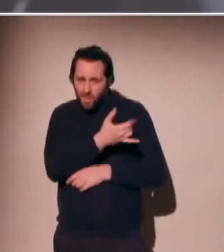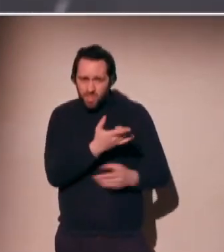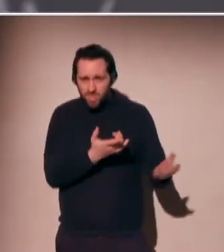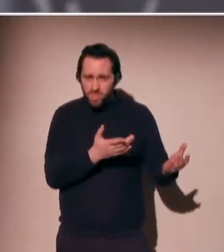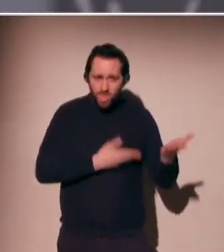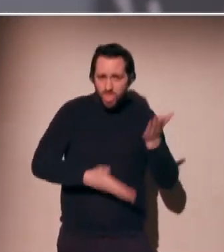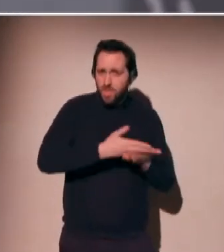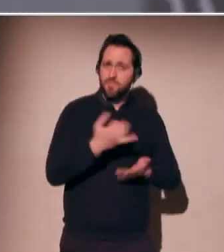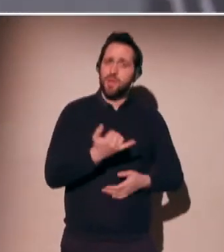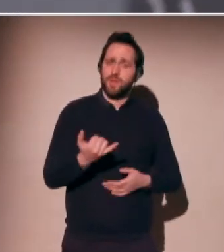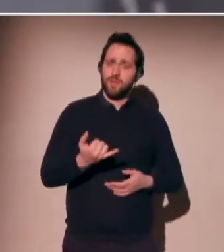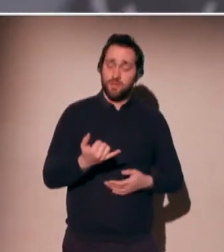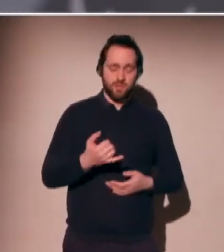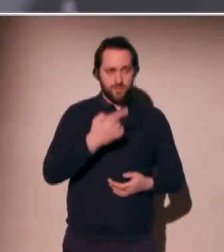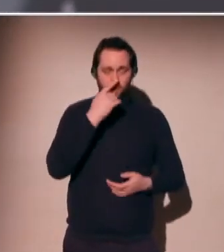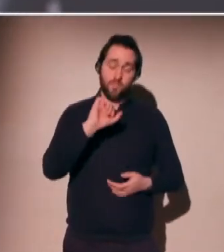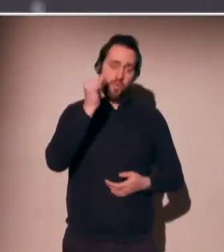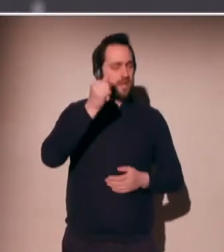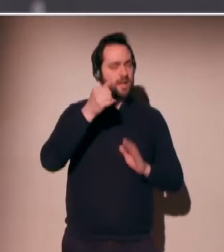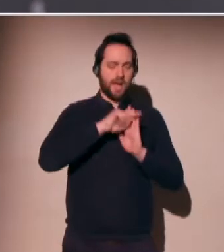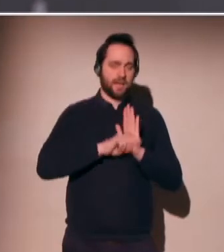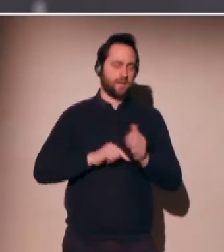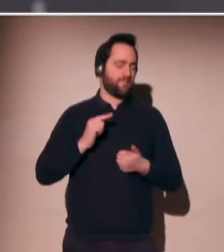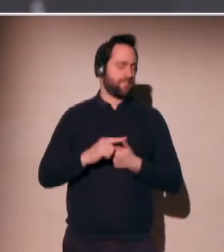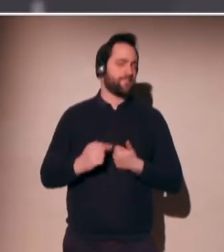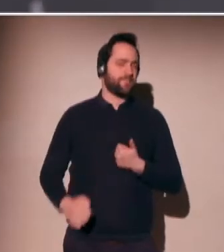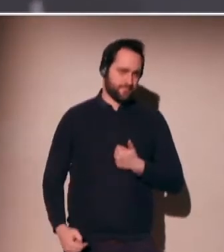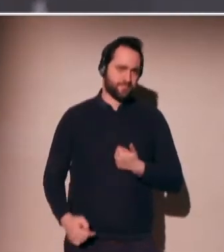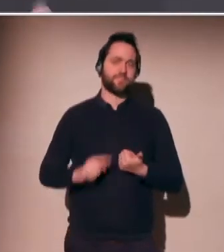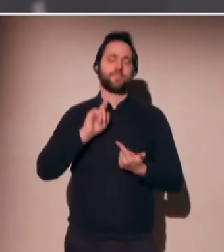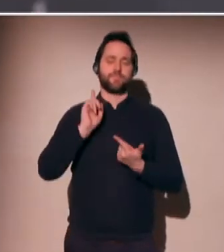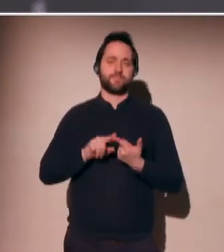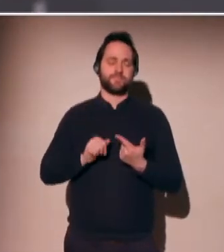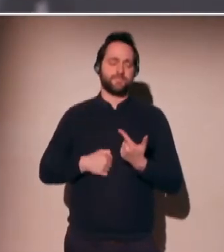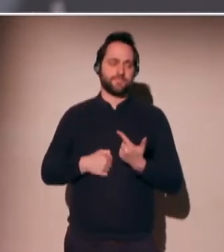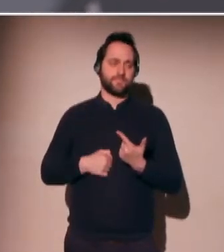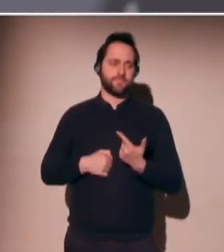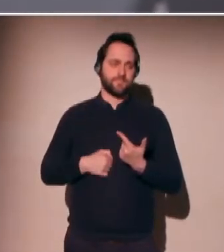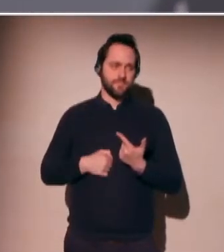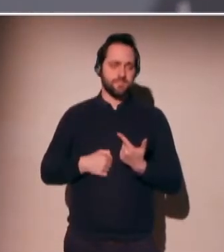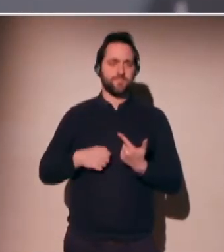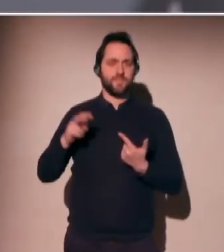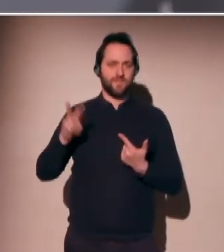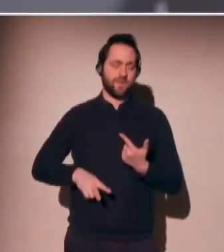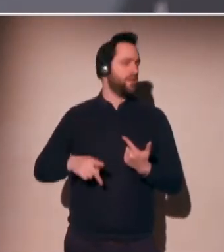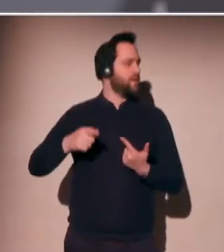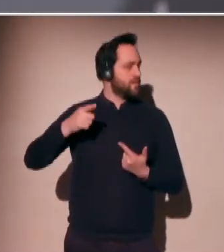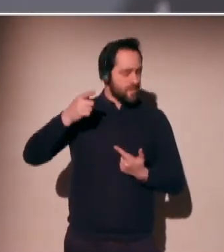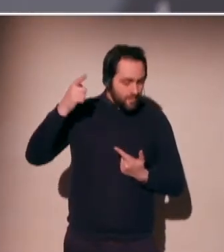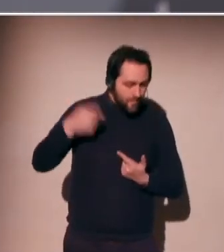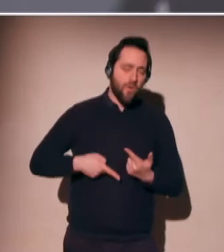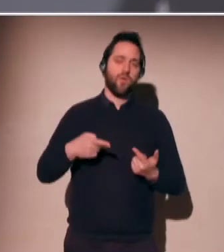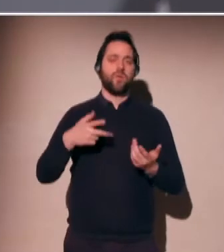est opposé à un cadre de contrôle. Ça, c'est la première chose. Deuxièmement, il faut absolument ces tests agrégés pour